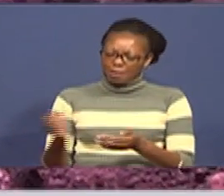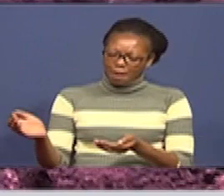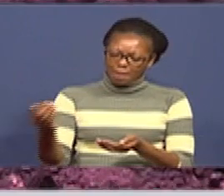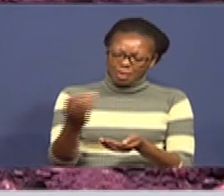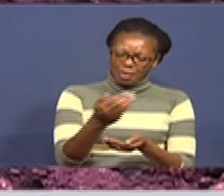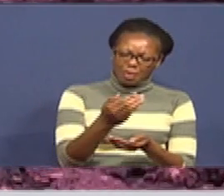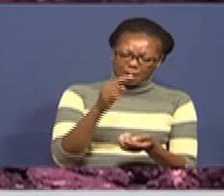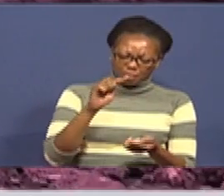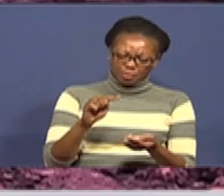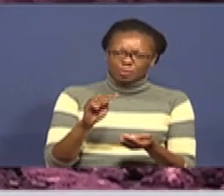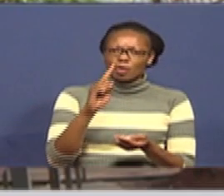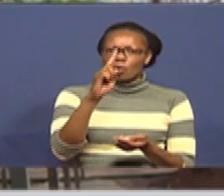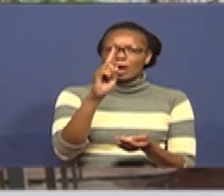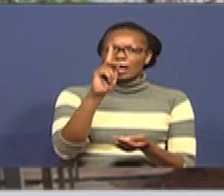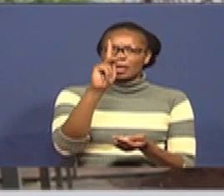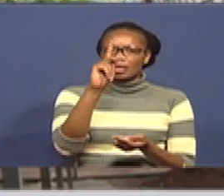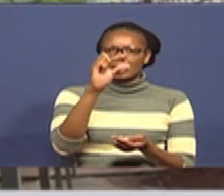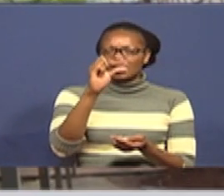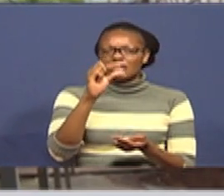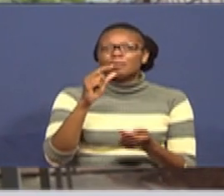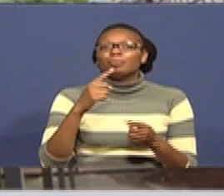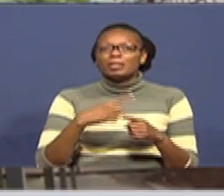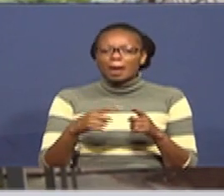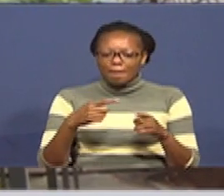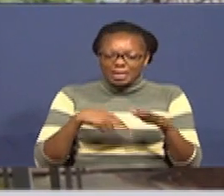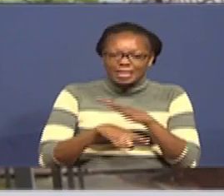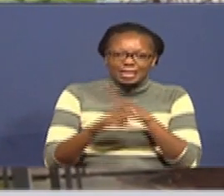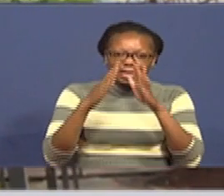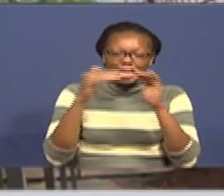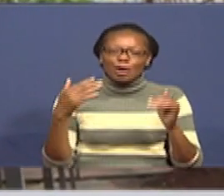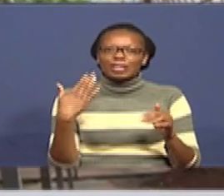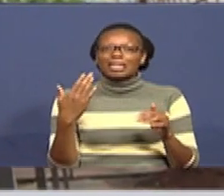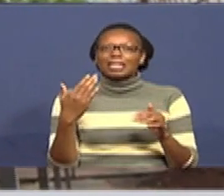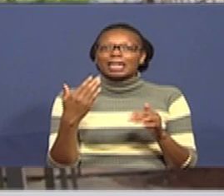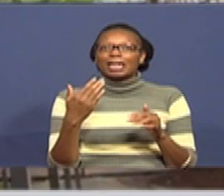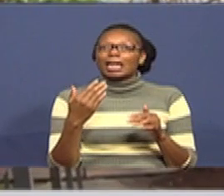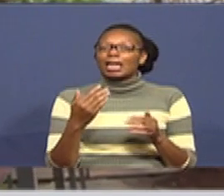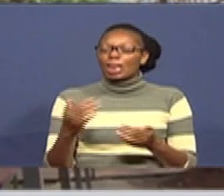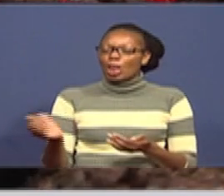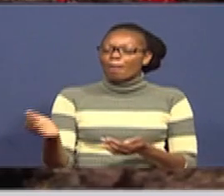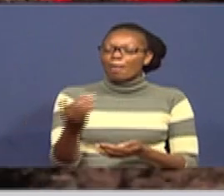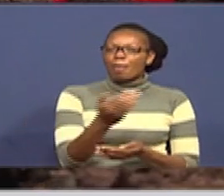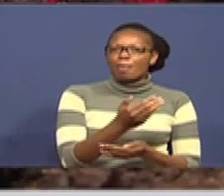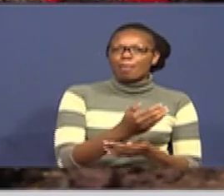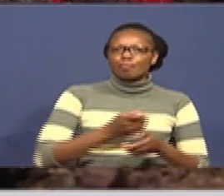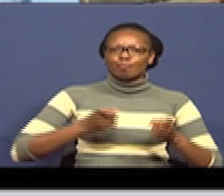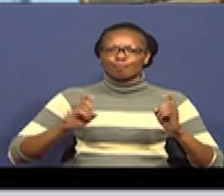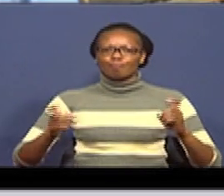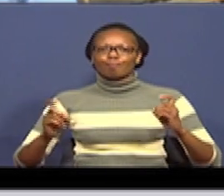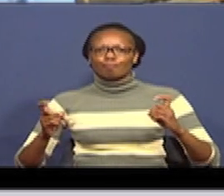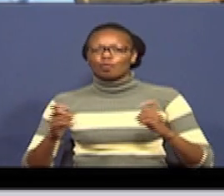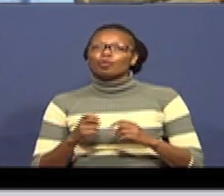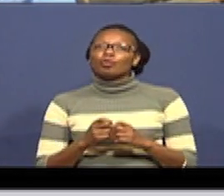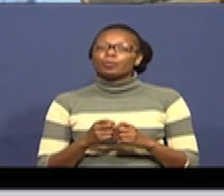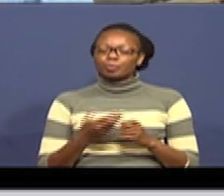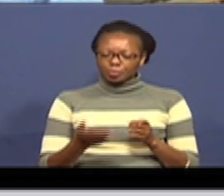20 ukivuna itakupatia kilo 1. Ndani ya greenhouse labda kuwe na ugonjwa kama